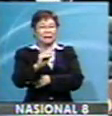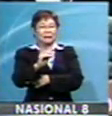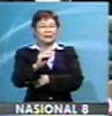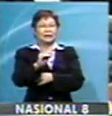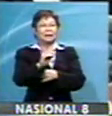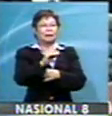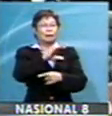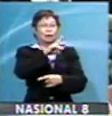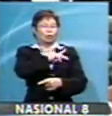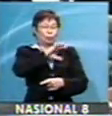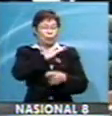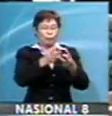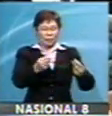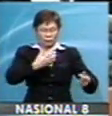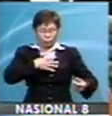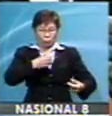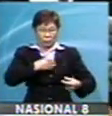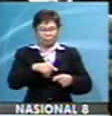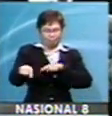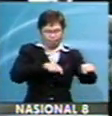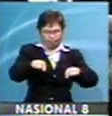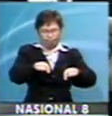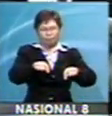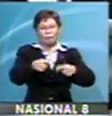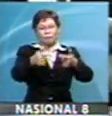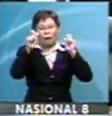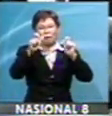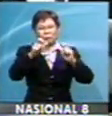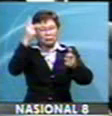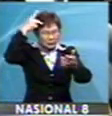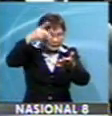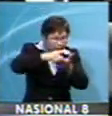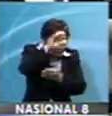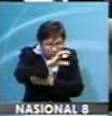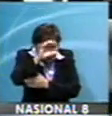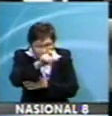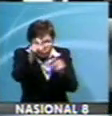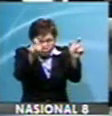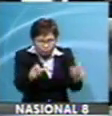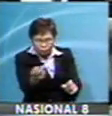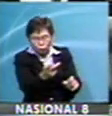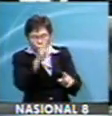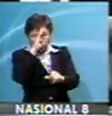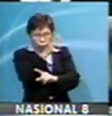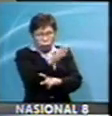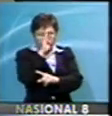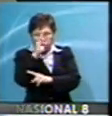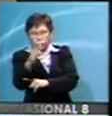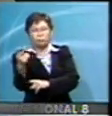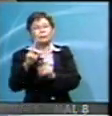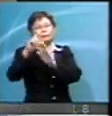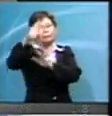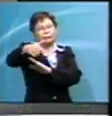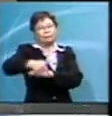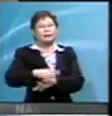Pasir Put untuk mengambil tindakan segeralah untuk mengesan suspek ni untuk kita mendakwa mereka nanti